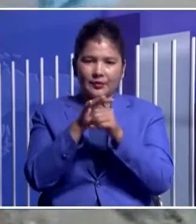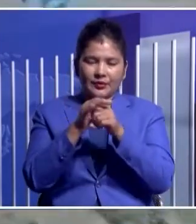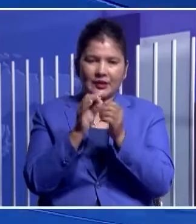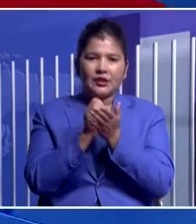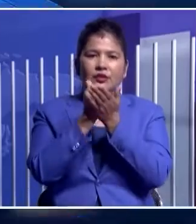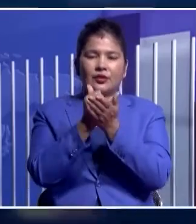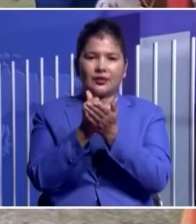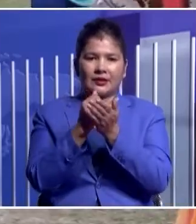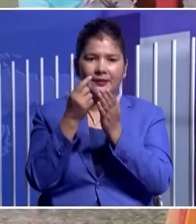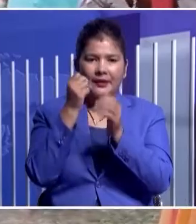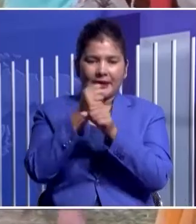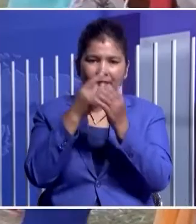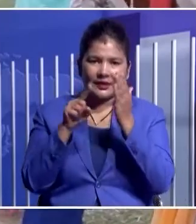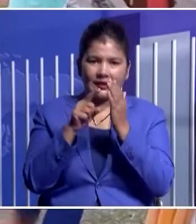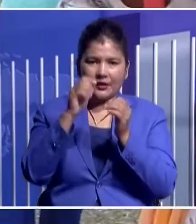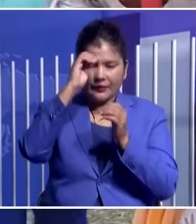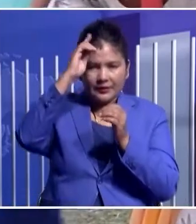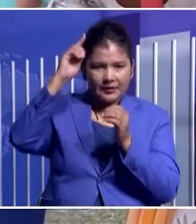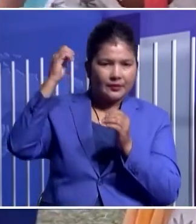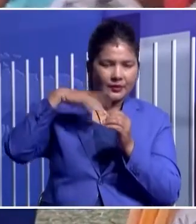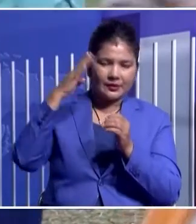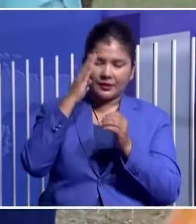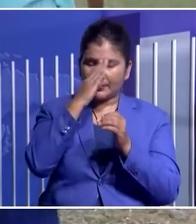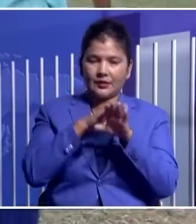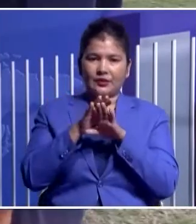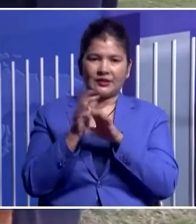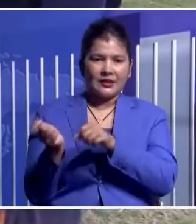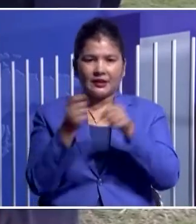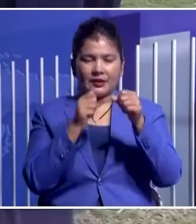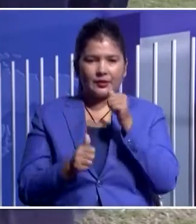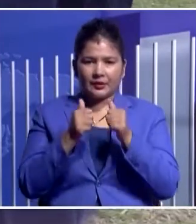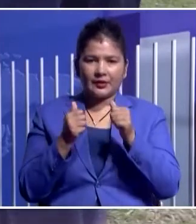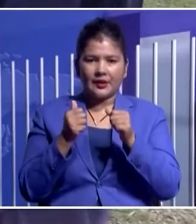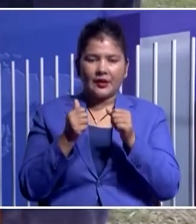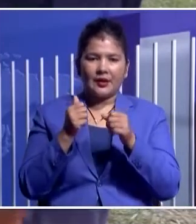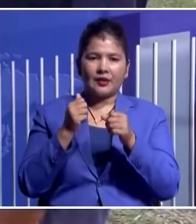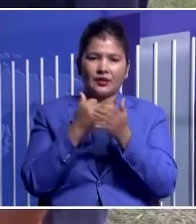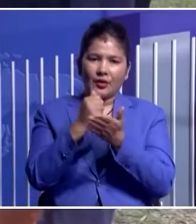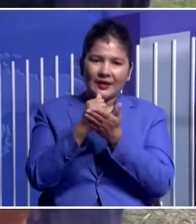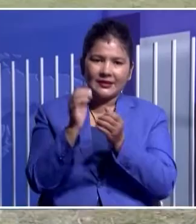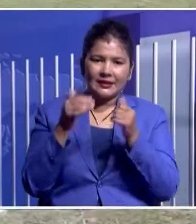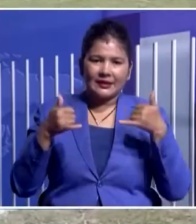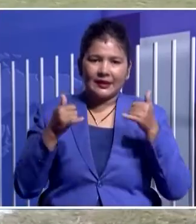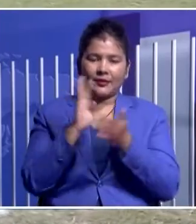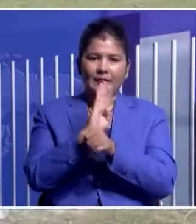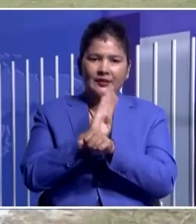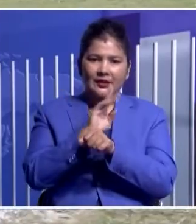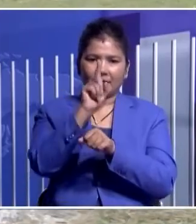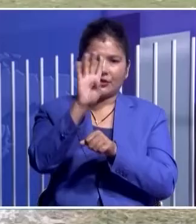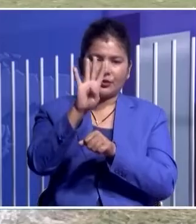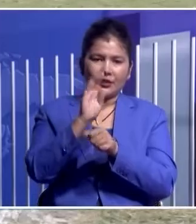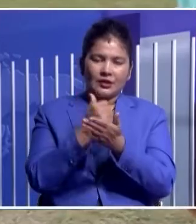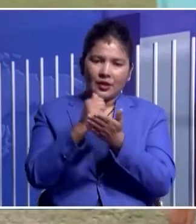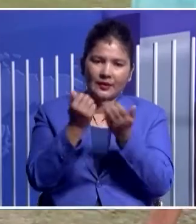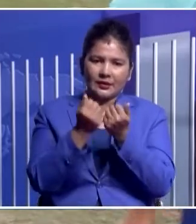जारी। र पश्चिम नवलपरासीका दृष्टिविहीनहरू क्रिकेट प्रतियोगितामा भाग लिन अभ्यास खेलमा व्यस्त, 14 जना खेलाडीलाई